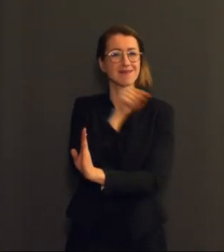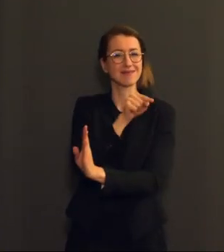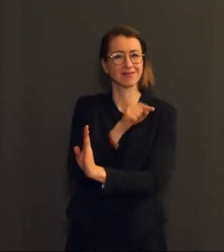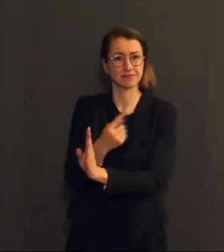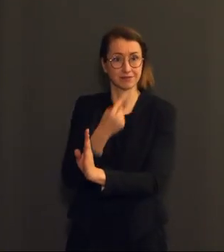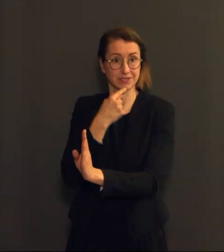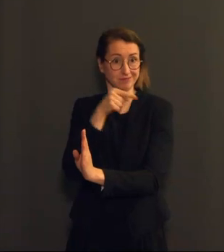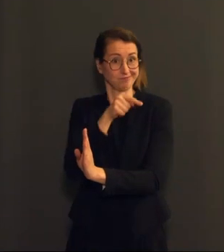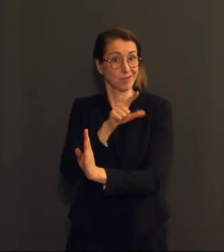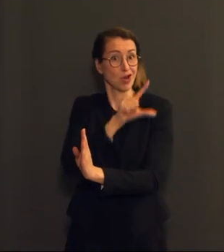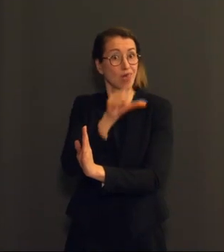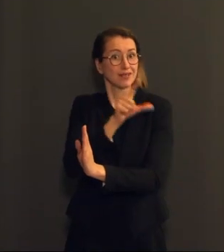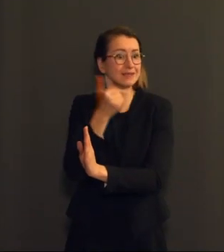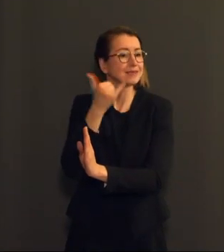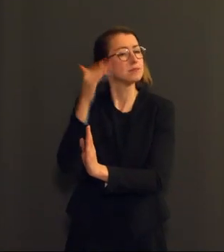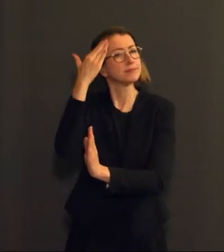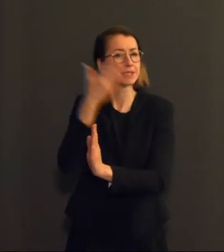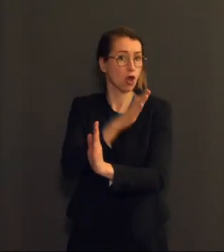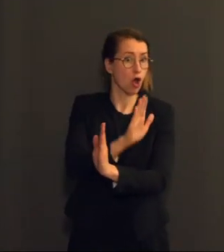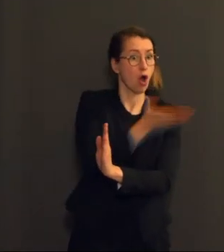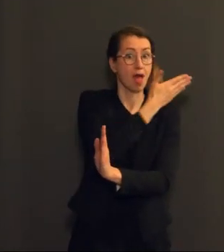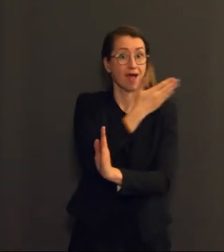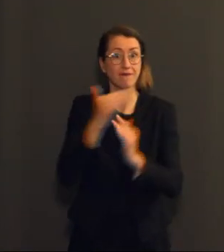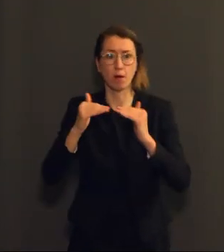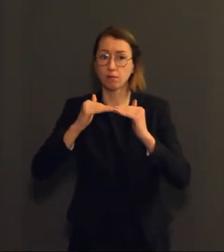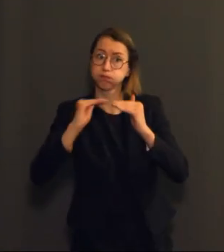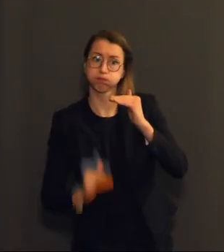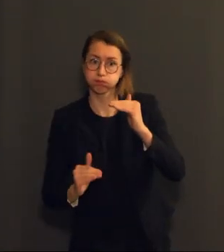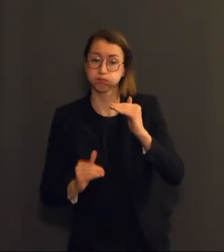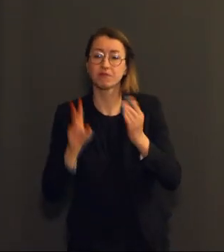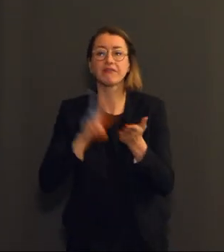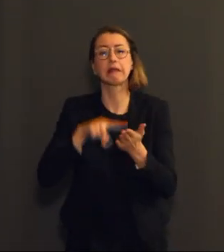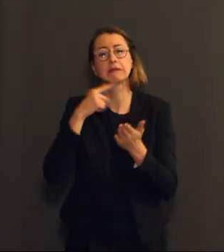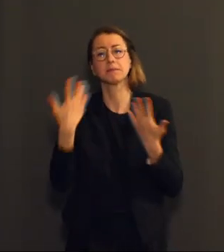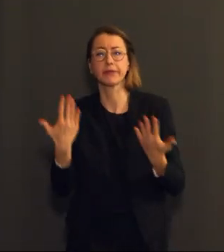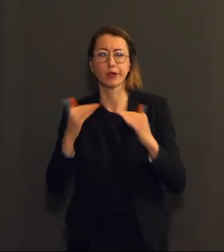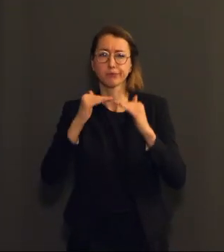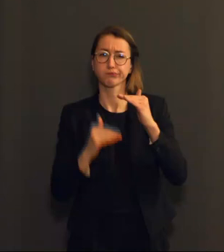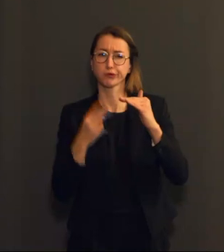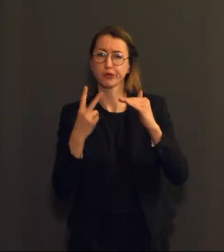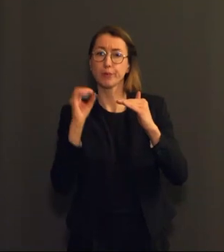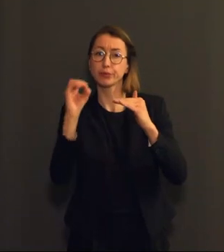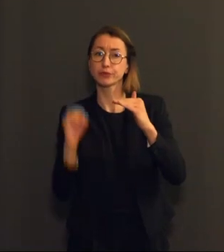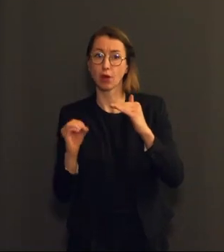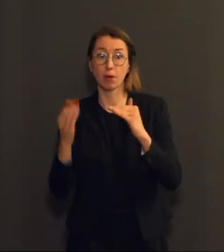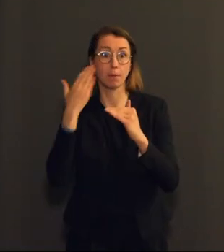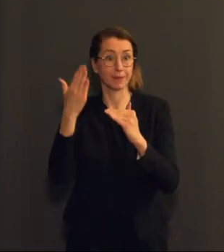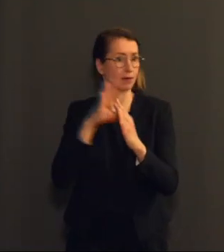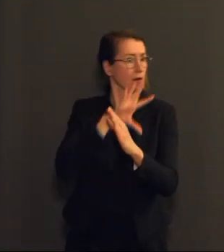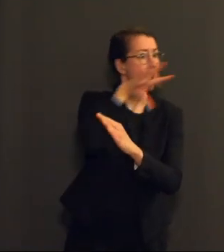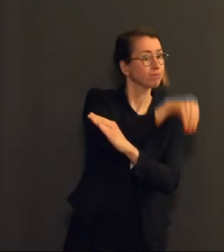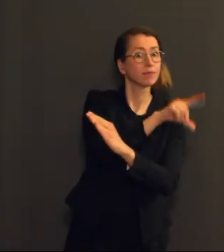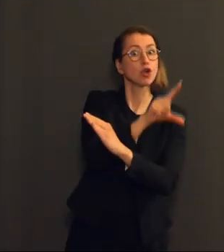Pâques, nous aurions une diminution plus importante, plus significative de 16%. Le taux